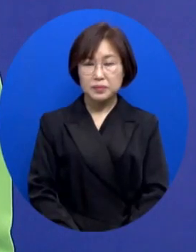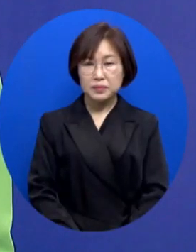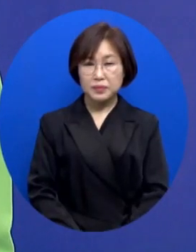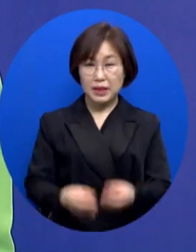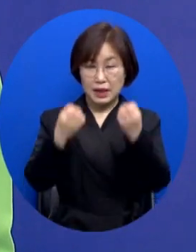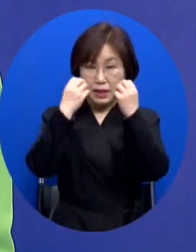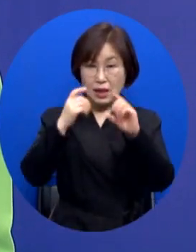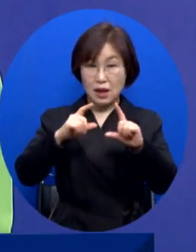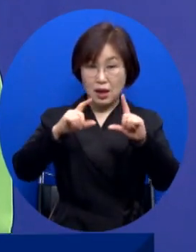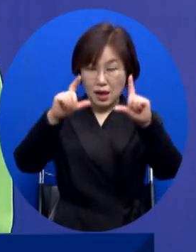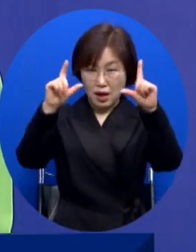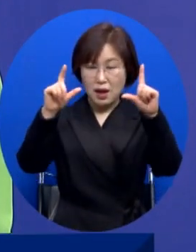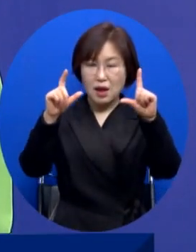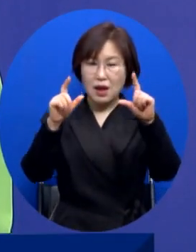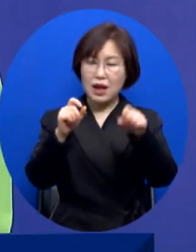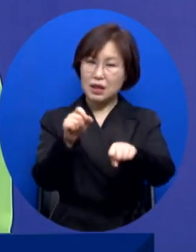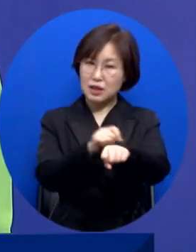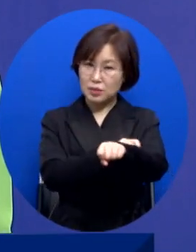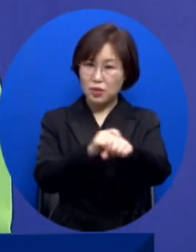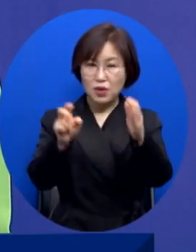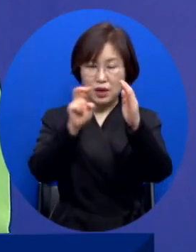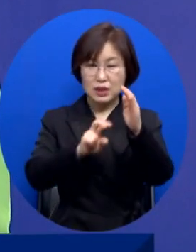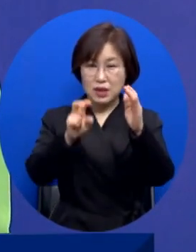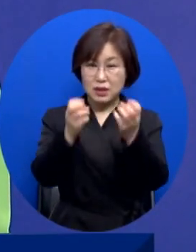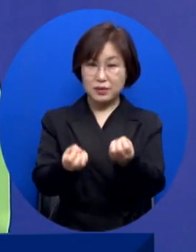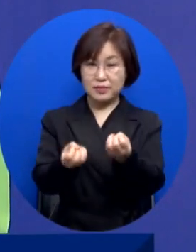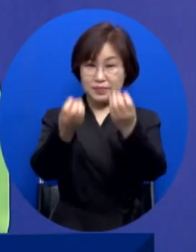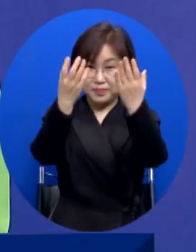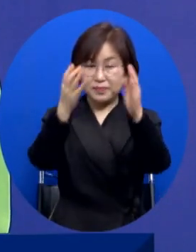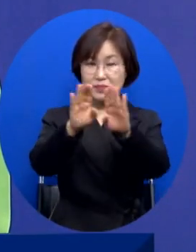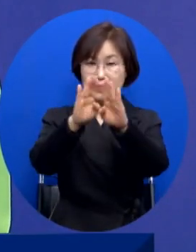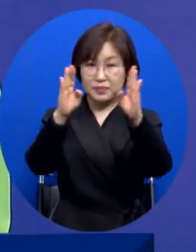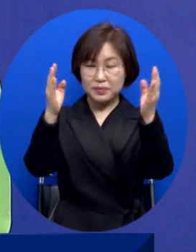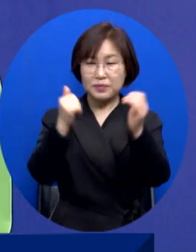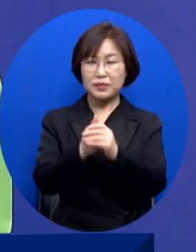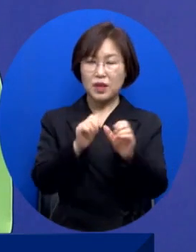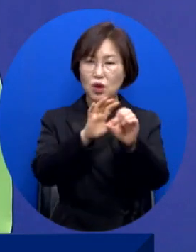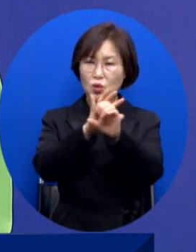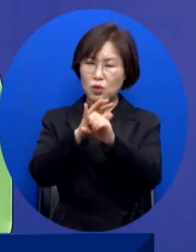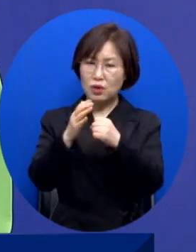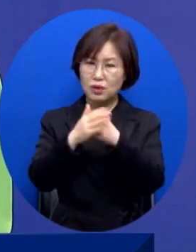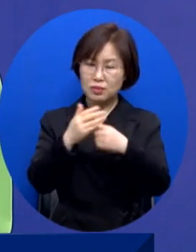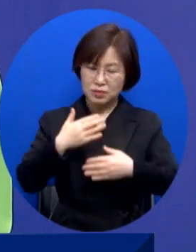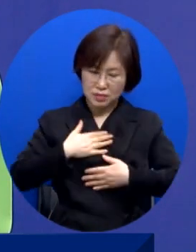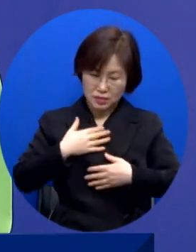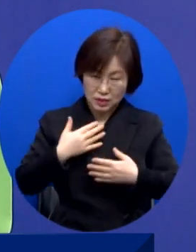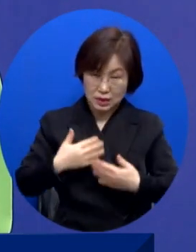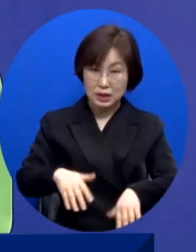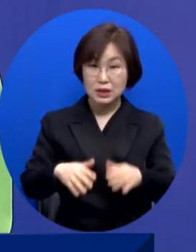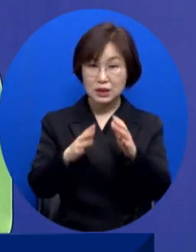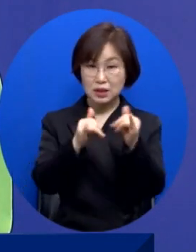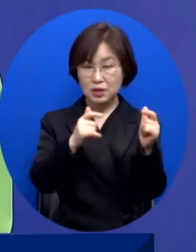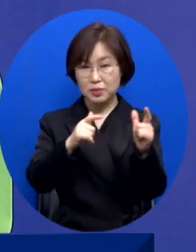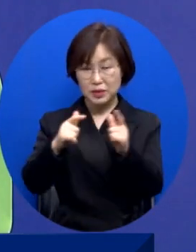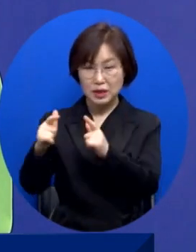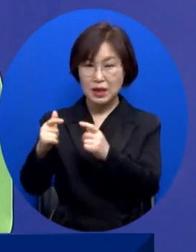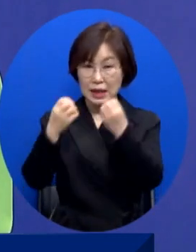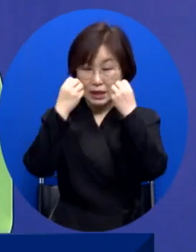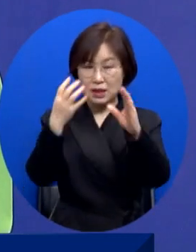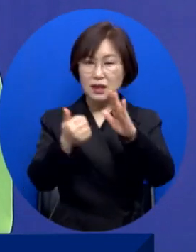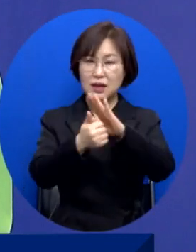새해를 맞아 특별한 찬양 콘서트가 열렸습니다. 은혜로운 찬양이 코로나19로 지친 성도들의 마음에 새로운